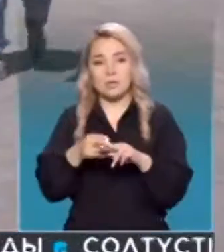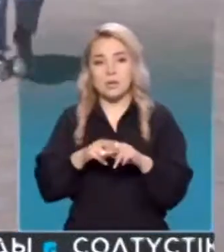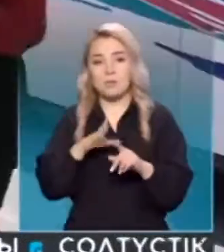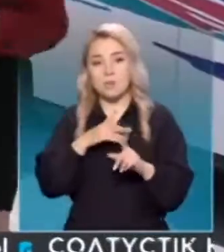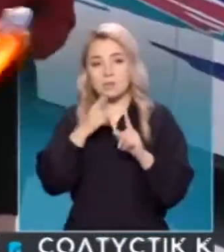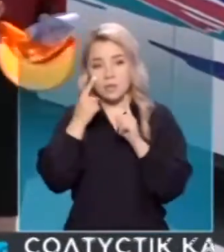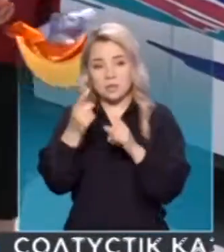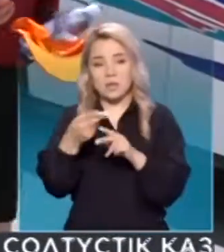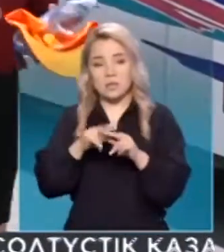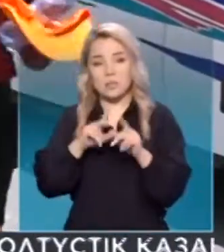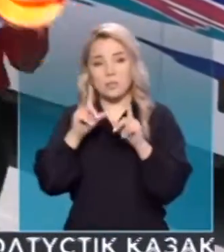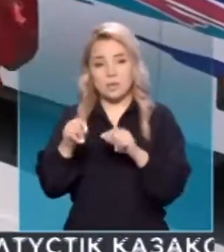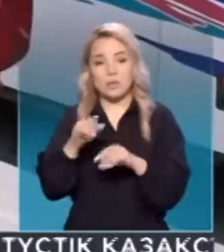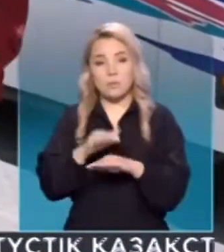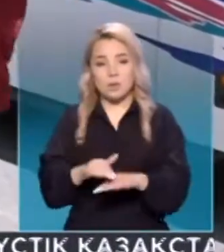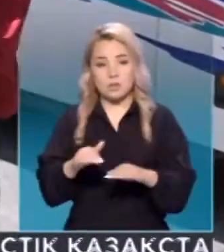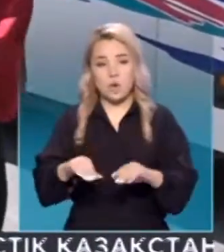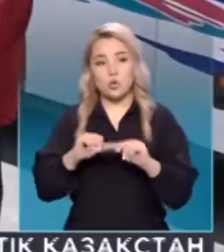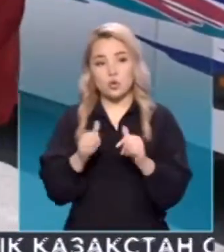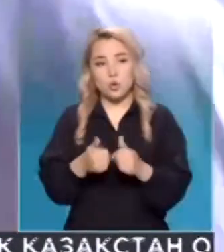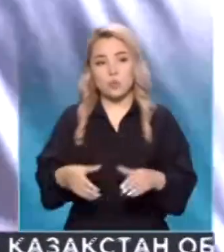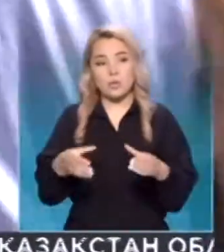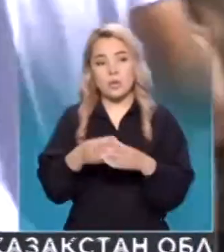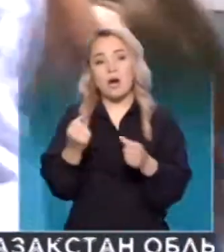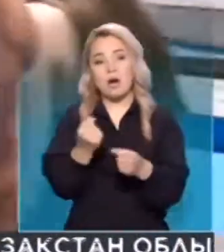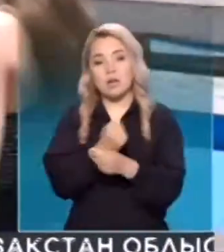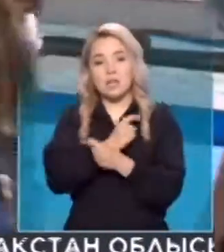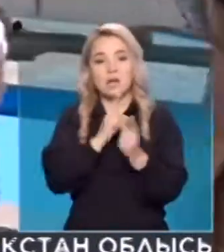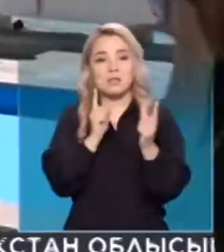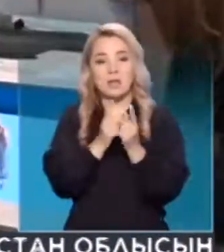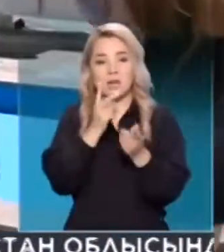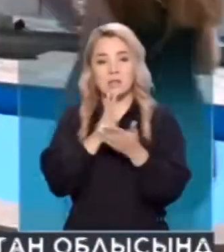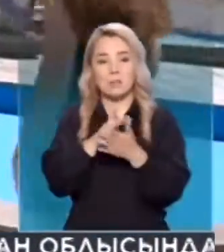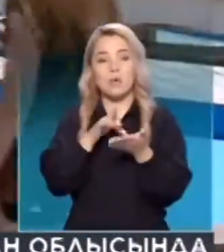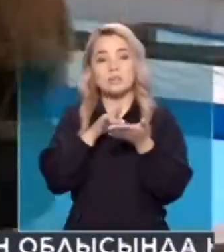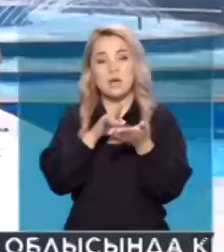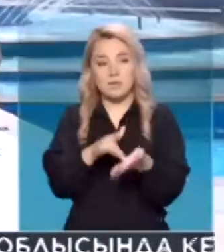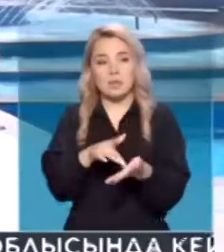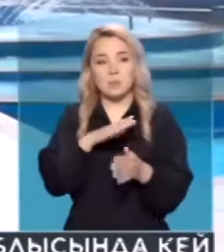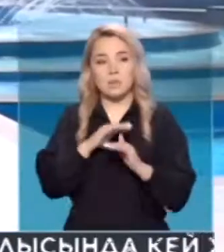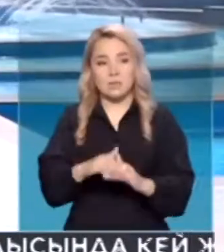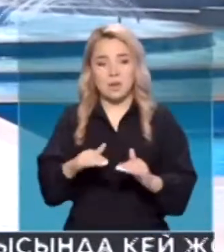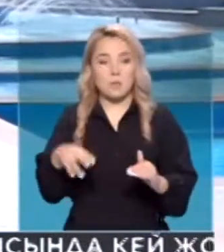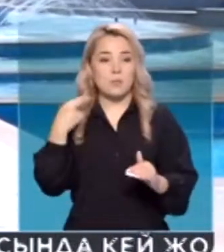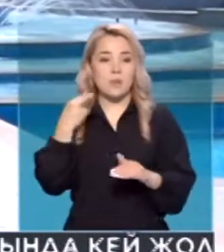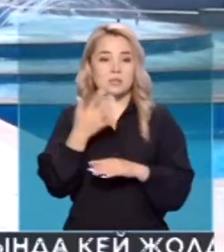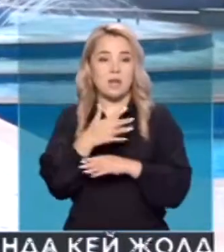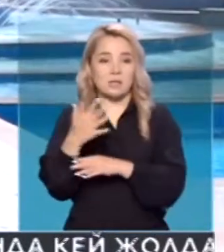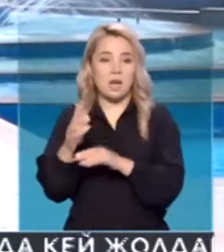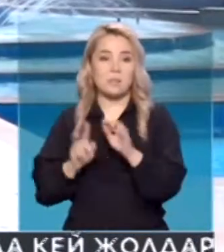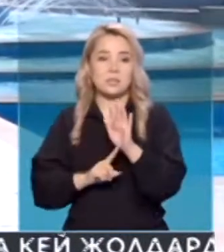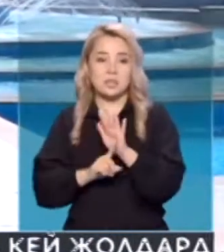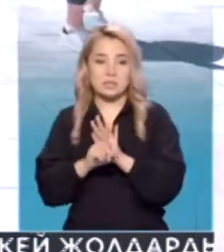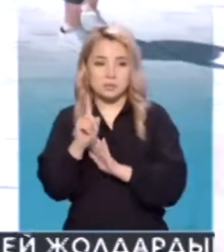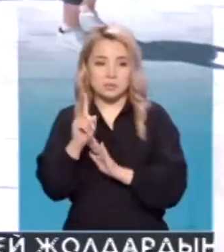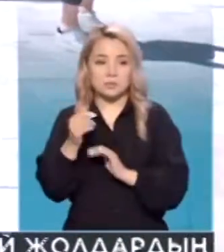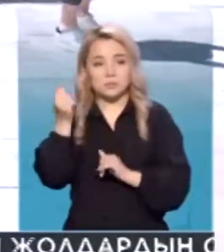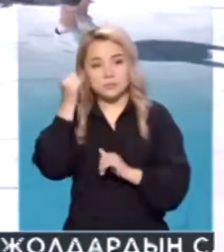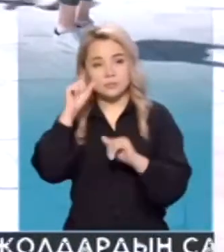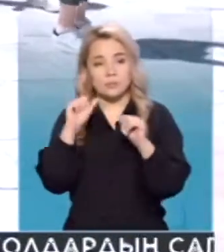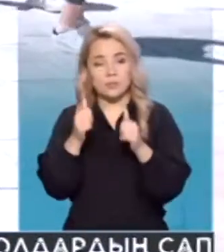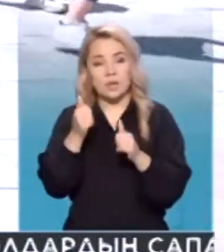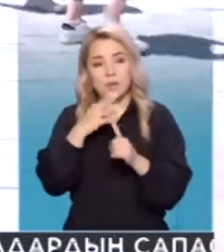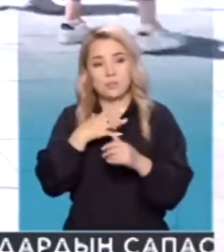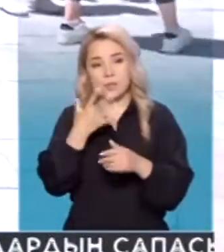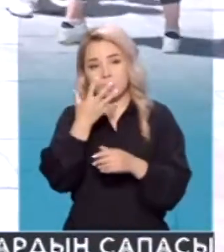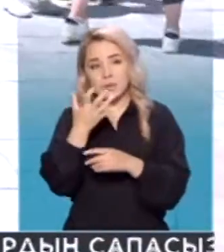шаһарға табан тіреген балғындарды ұйымдастырушылар құшақ жая қарсы алды. Саяхатты жеткіншектер президент саябағынан бастады. Естелікке суретке